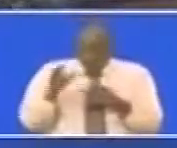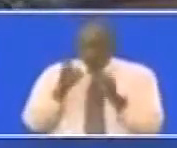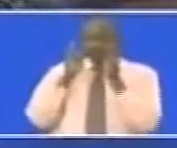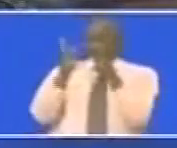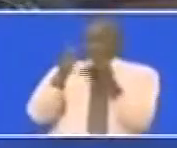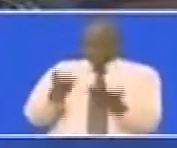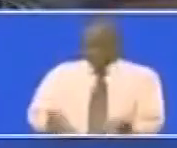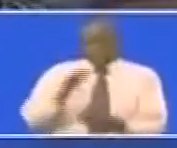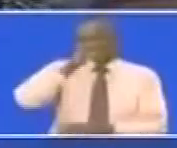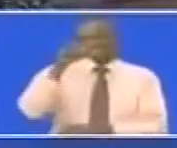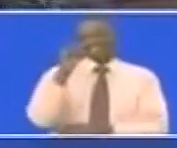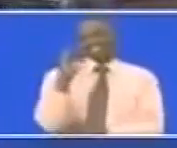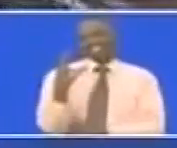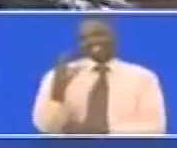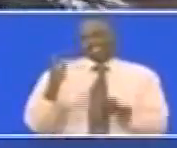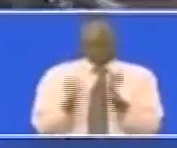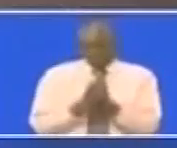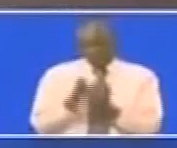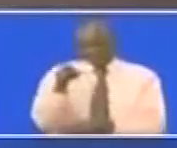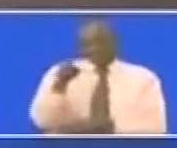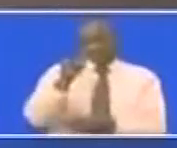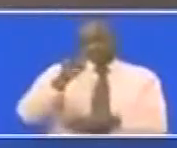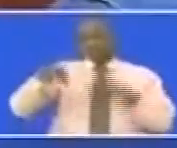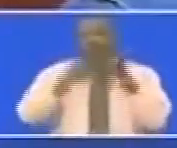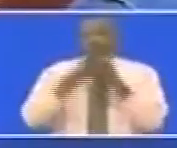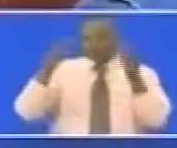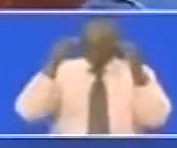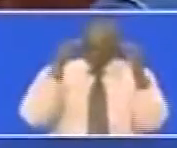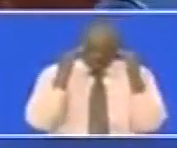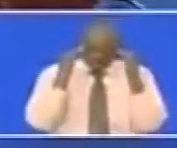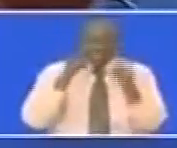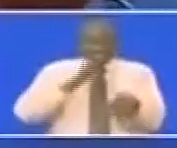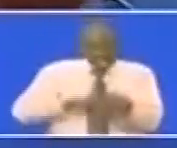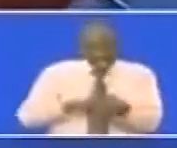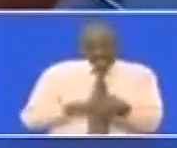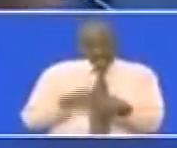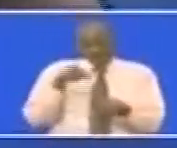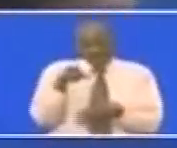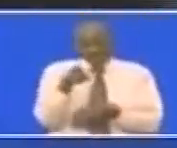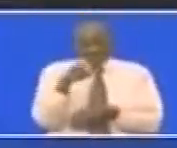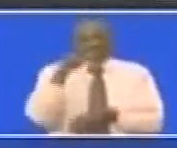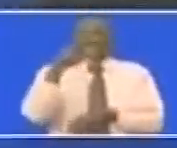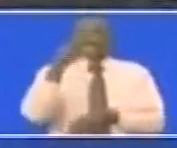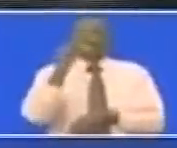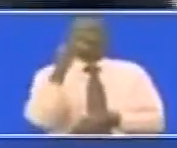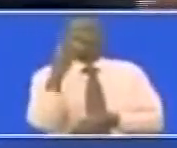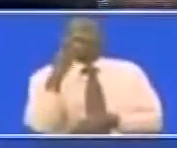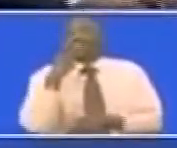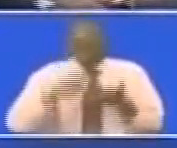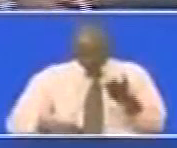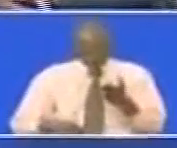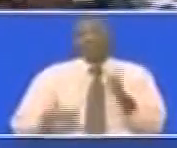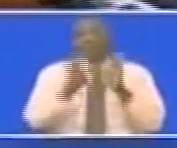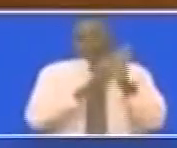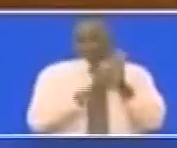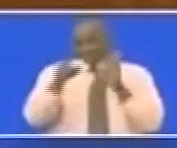yanaangazia tume ya JSC pamoja na rufaa iliyowasilishwa mahakamani. Hii ni baada ya chama cha wanasheria nchini LSK kuwasilisha mswada wa